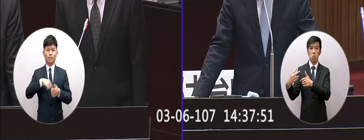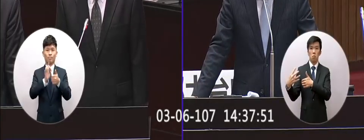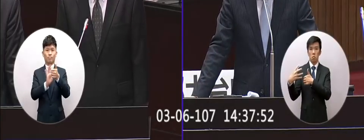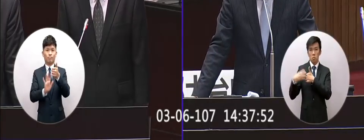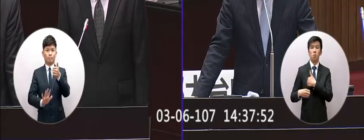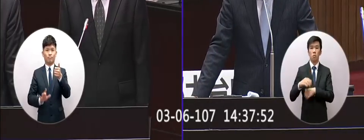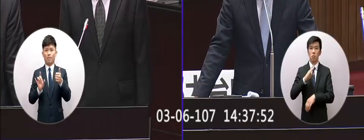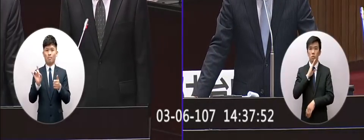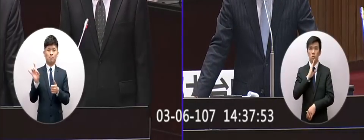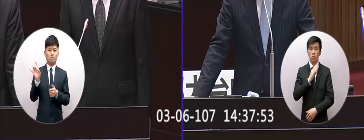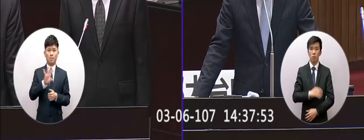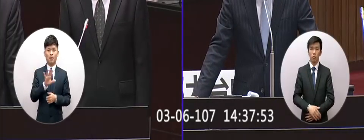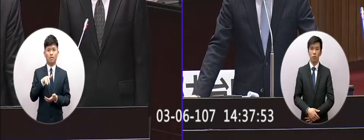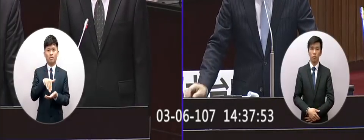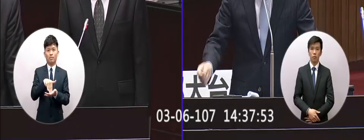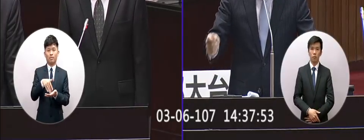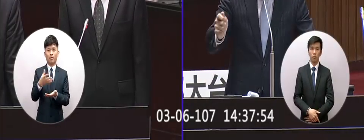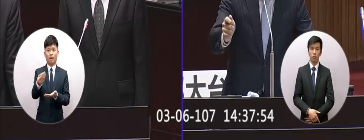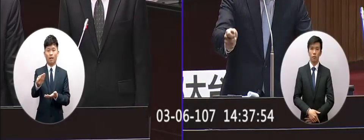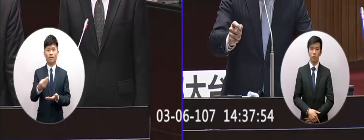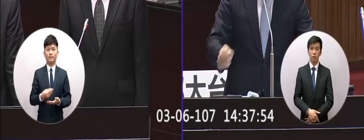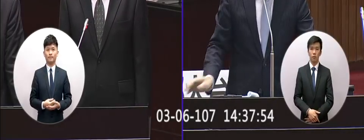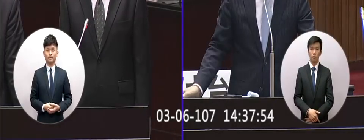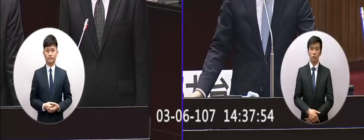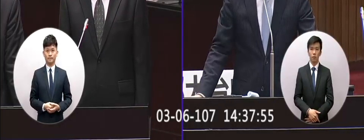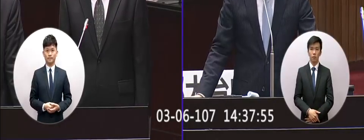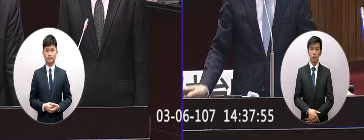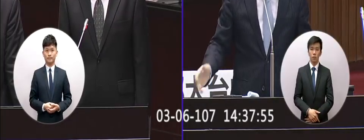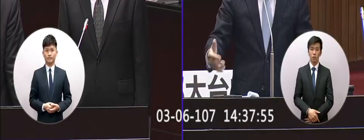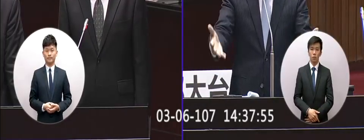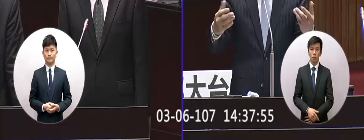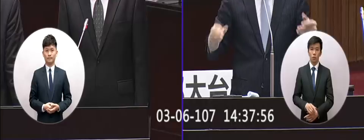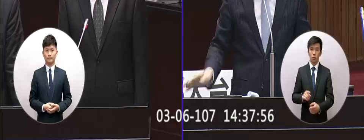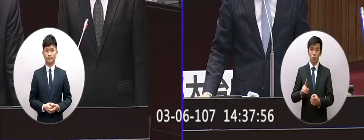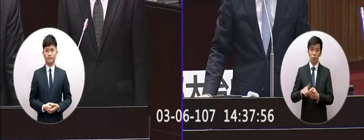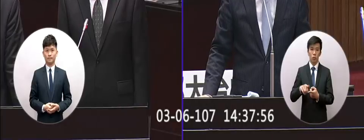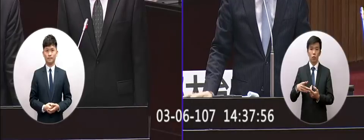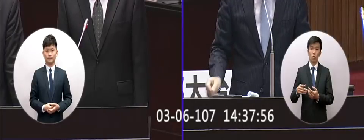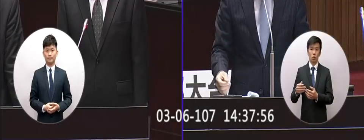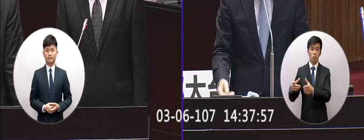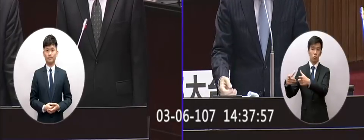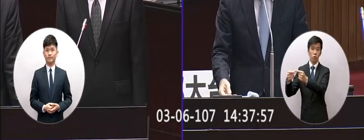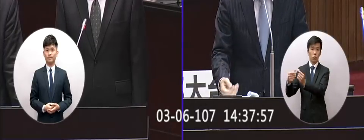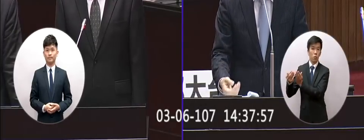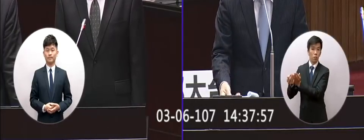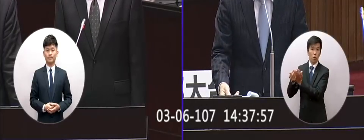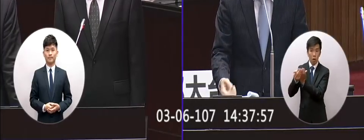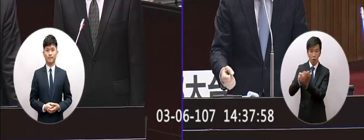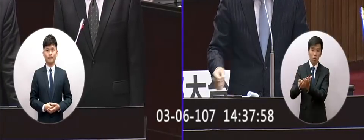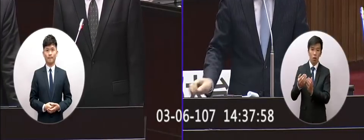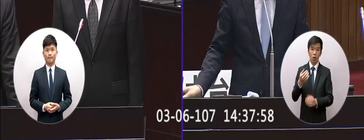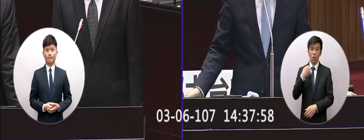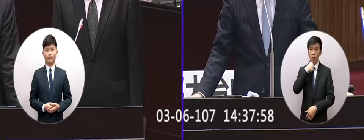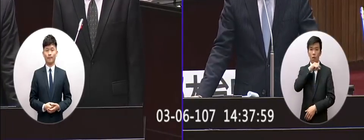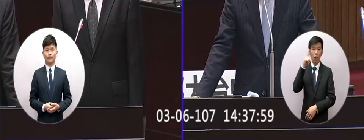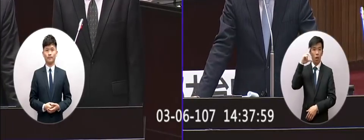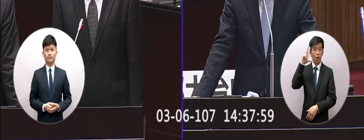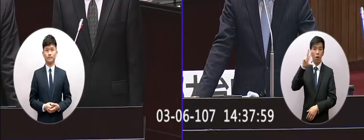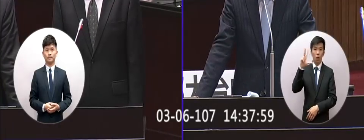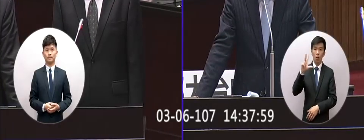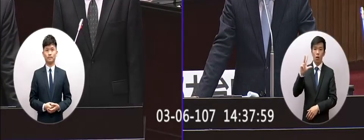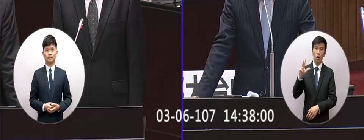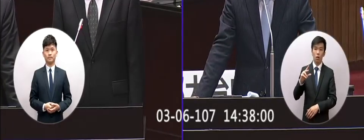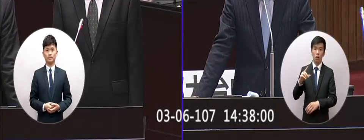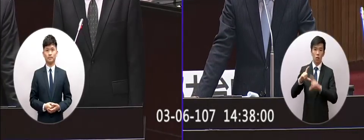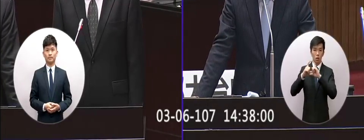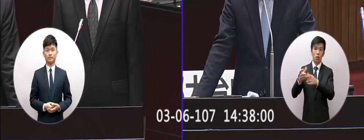对不对？我就叫家你门靠啊，你也不欢迎。谈判桌上面哈，比拳头的啦，